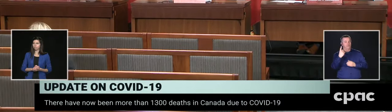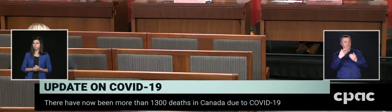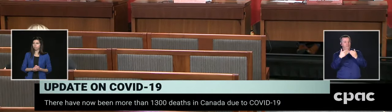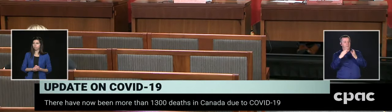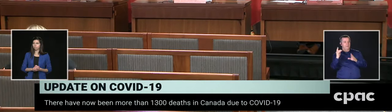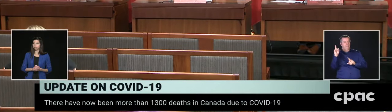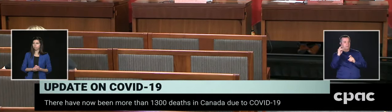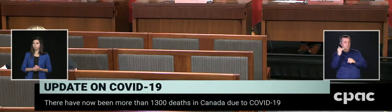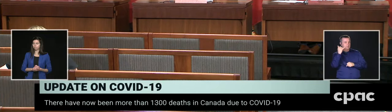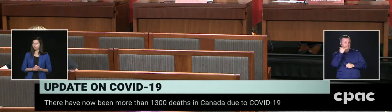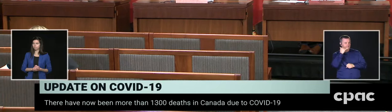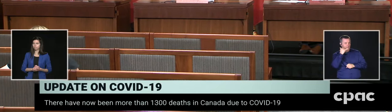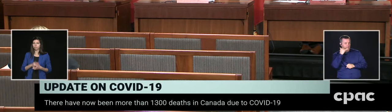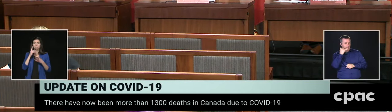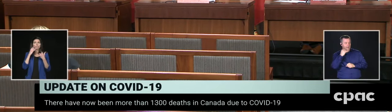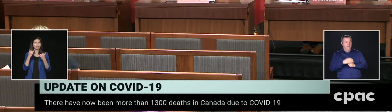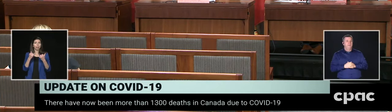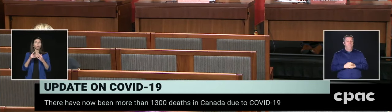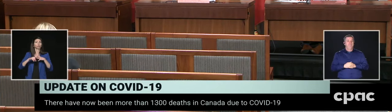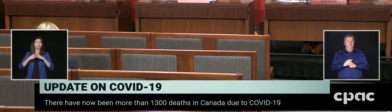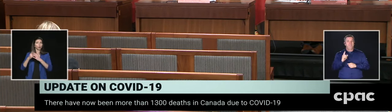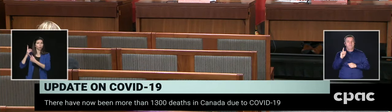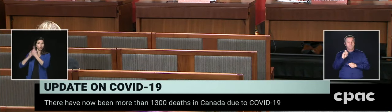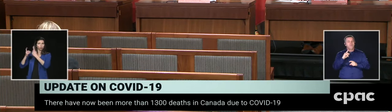On va prendre celle dans la salle par la suite. Opérateur.